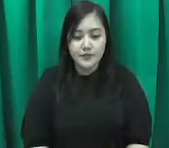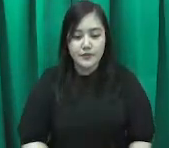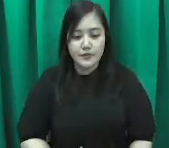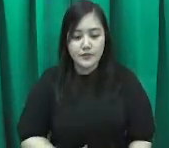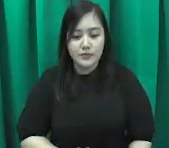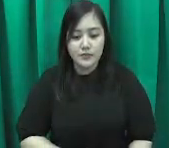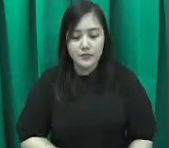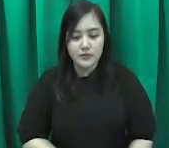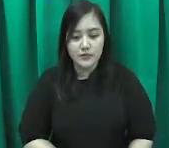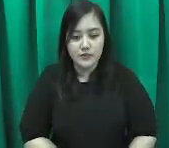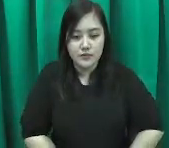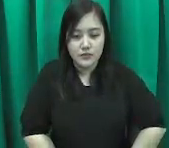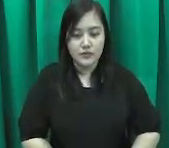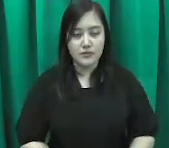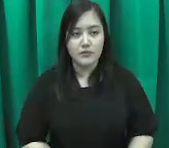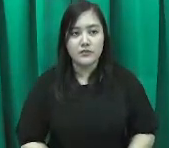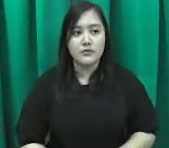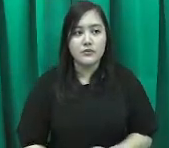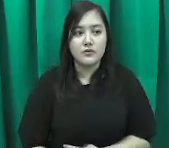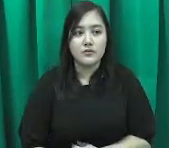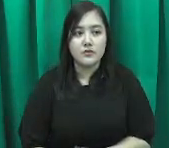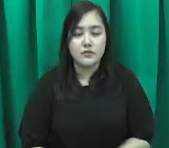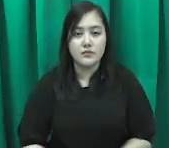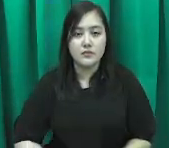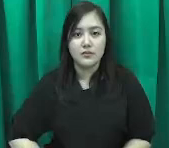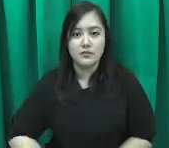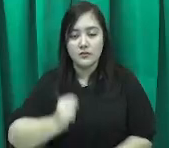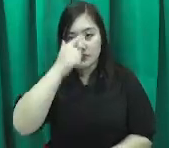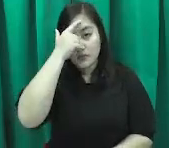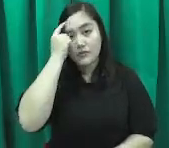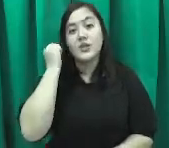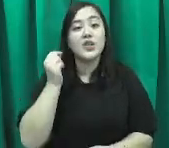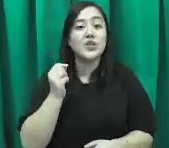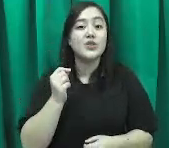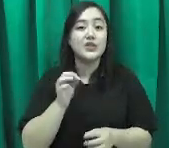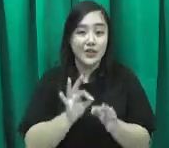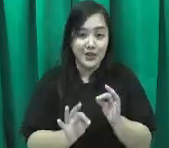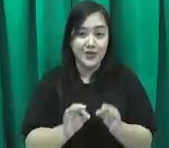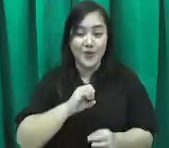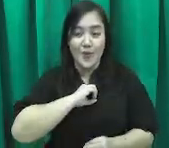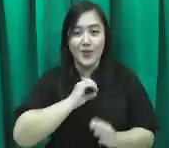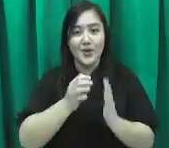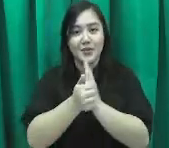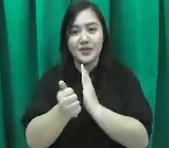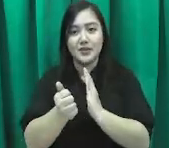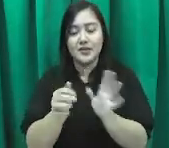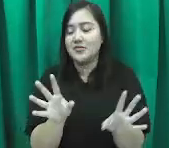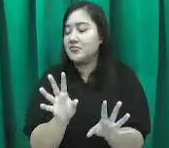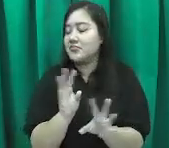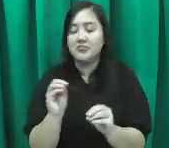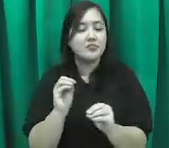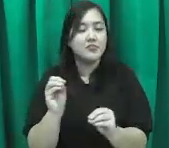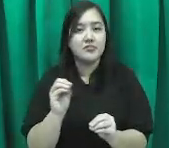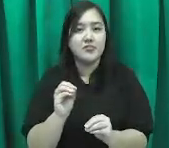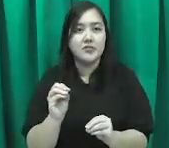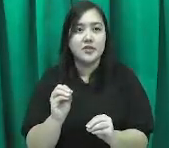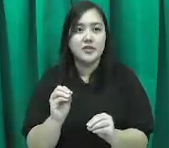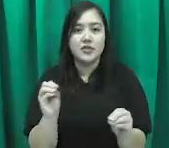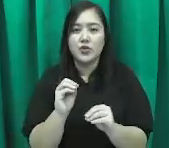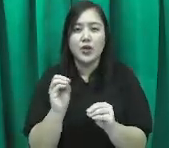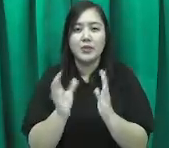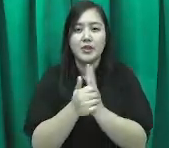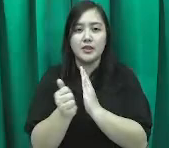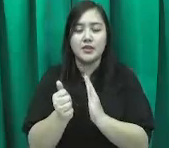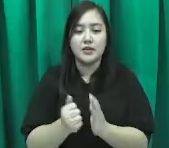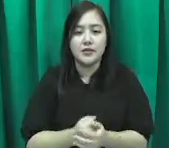hindi natin talaga kaya. Yes. Honestly kung speaking. Tayo talaga tayo. Kung tayo wala, natin kaya. Wala talaga tayong hindi kakayaan. Kwal, hindi natin alam. Hindi natin alam, Brother Lamcel, kung